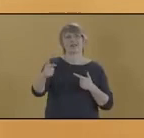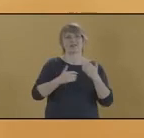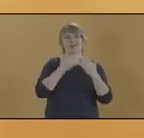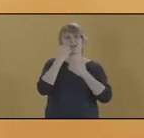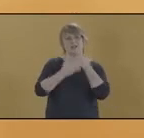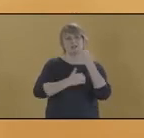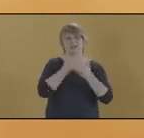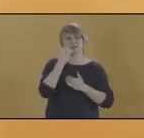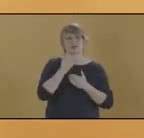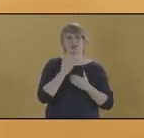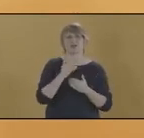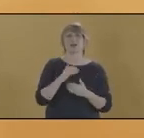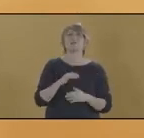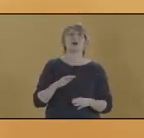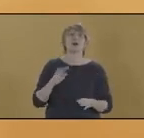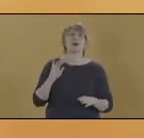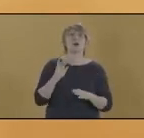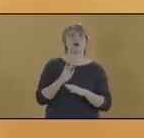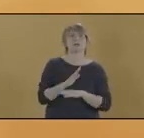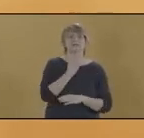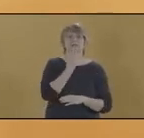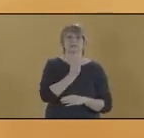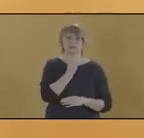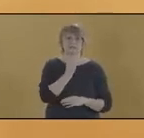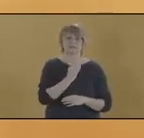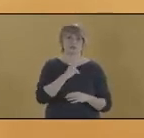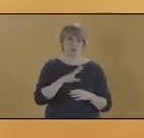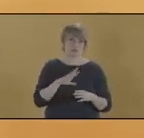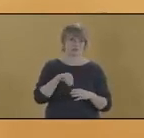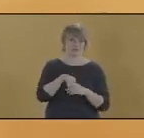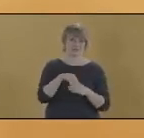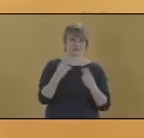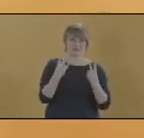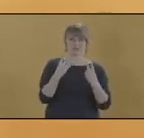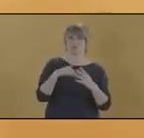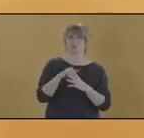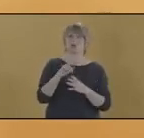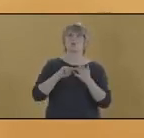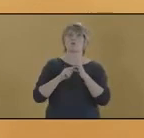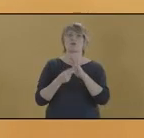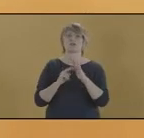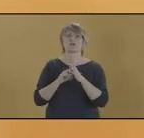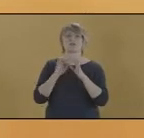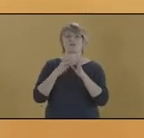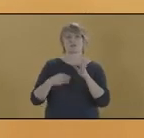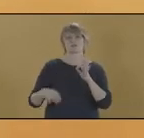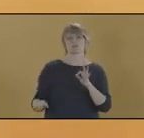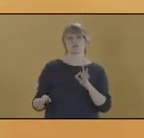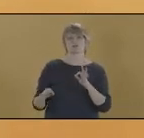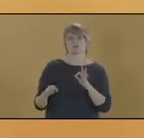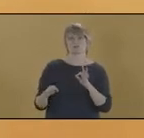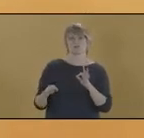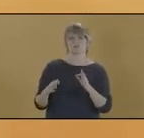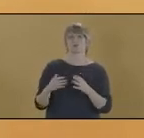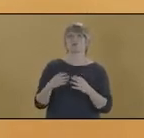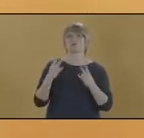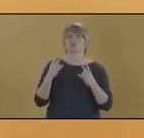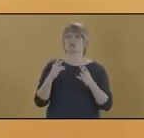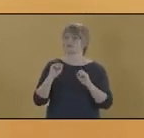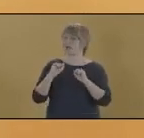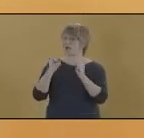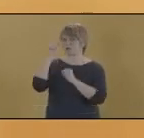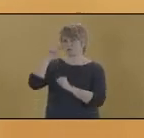Auch Antisemitismus als Kern und was ist die politische Funktion von Verschwörungstheorien? Die werden nämlich von gewissen